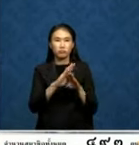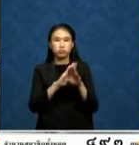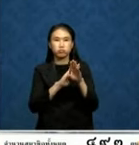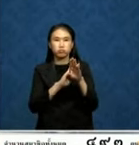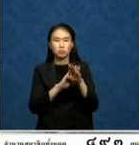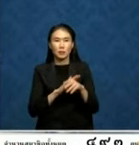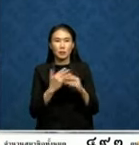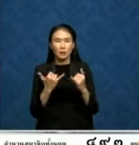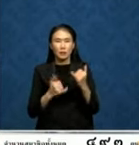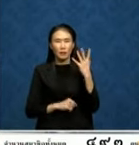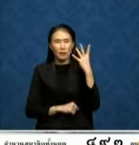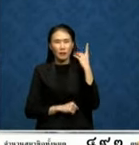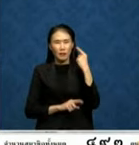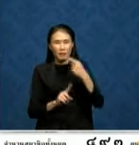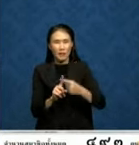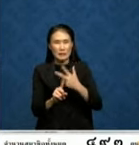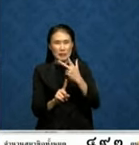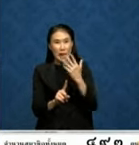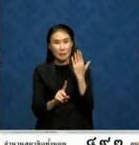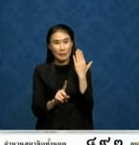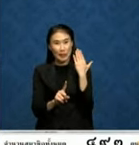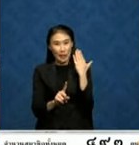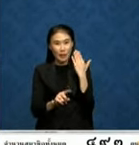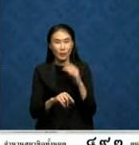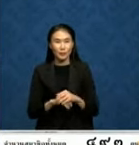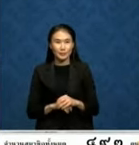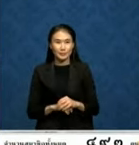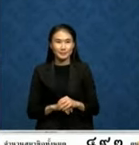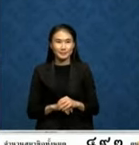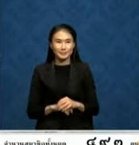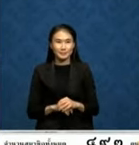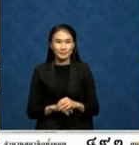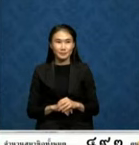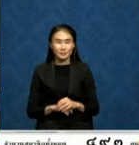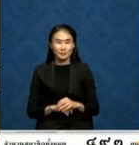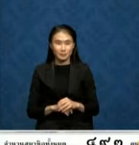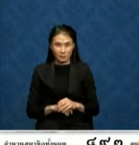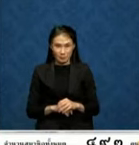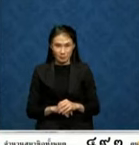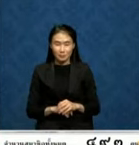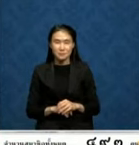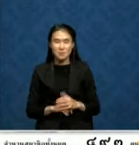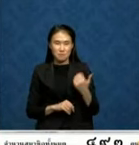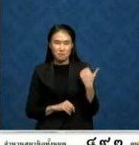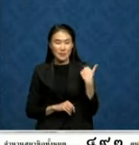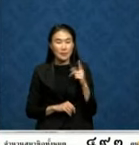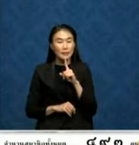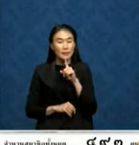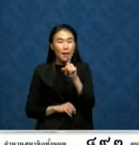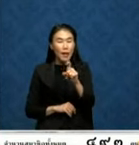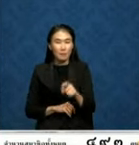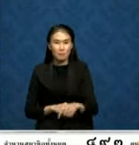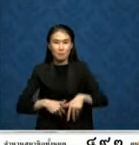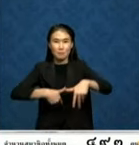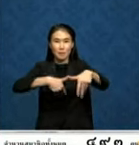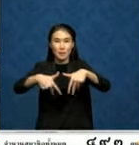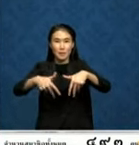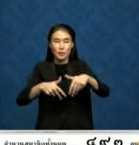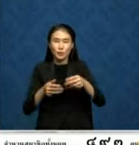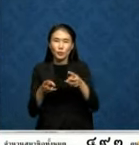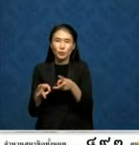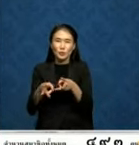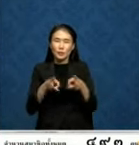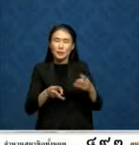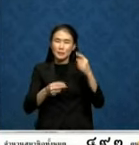เห็นว่าเมื่อประมาณช่วงมีนาที่ผ่านมาท่านถามประชาชนนะครับถึง3แนวทางในการจัด